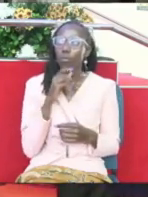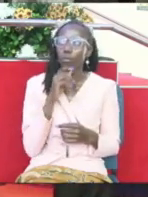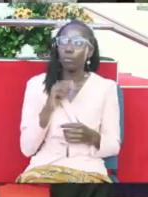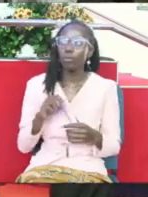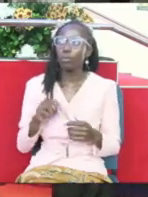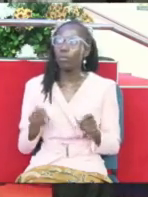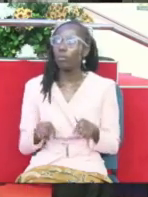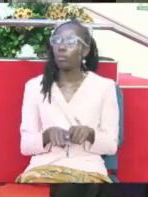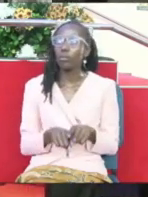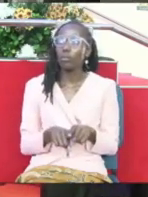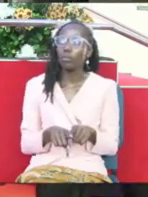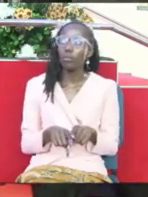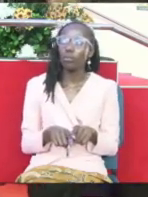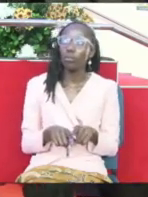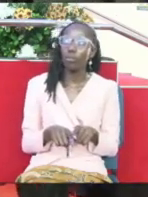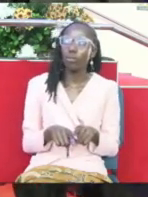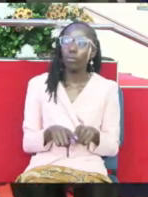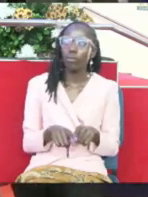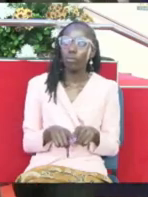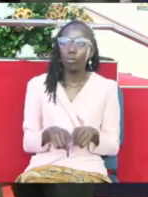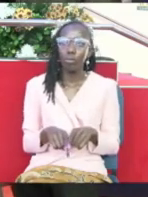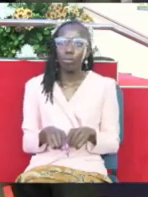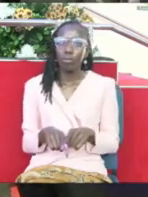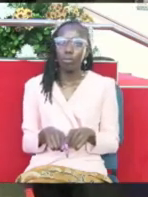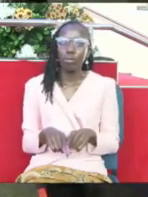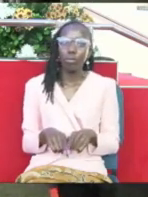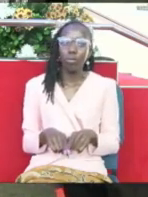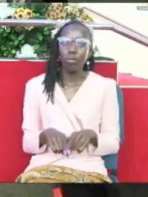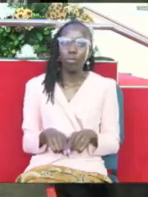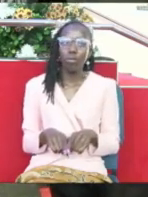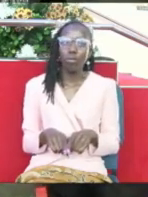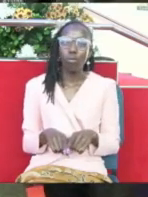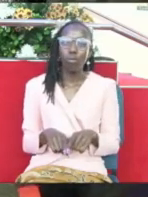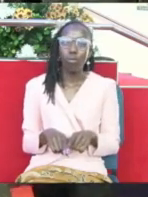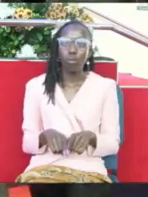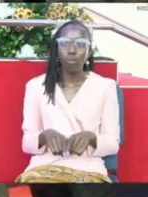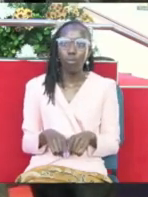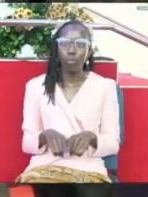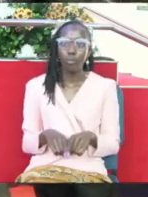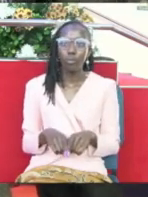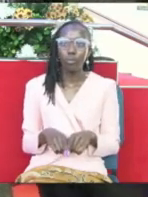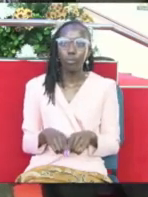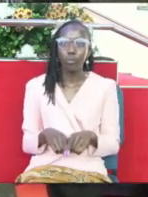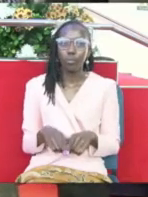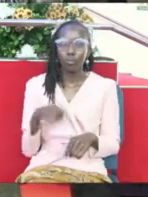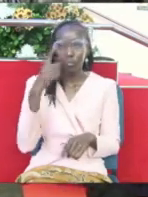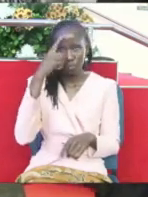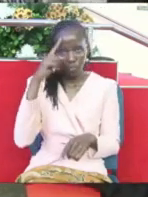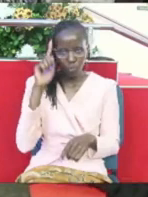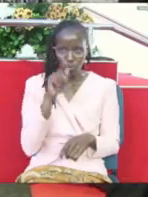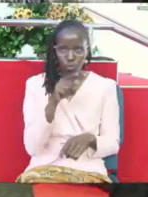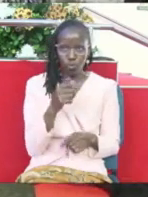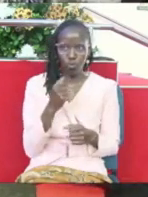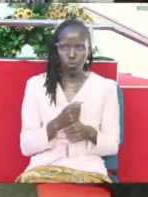kwamba wale wamjuao Mungu wao watakuwa na nguvu. And they shall do exploits. Na watafanya mambo ya ajabu. For you to be able to do exploits. Ili